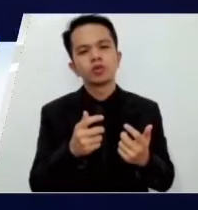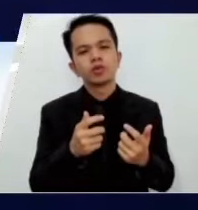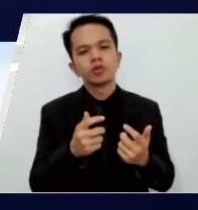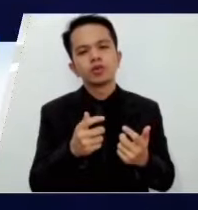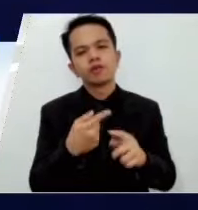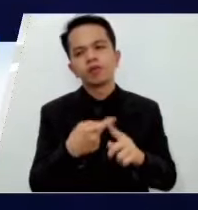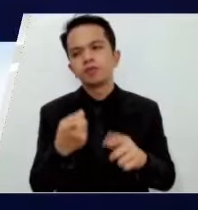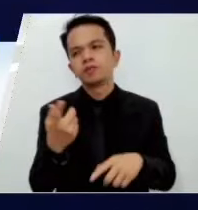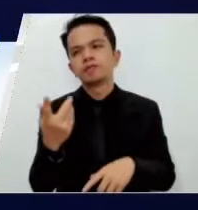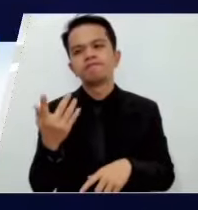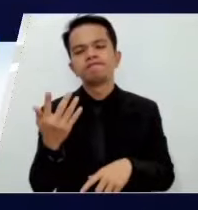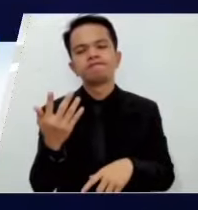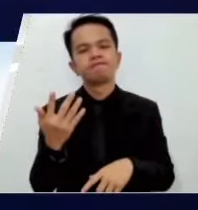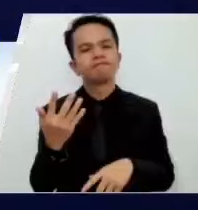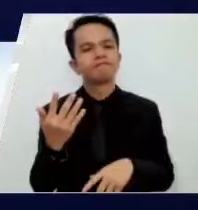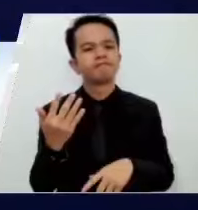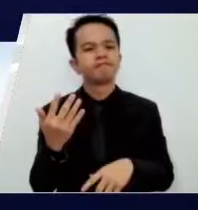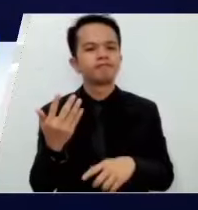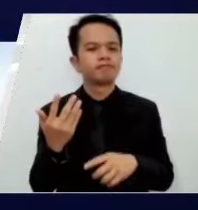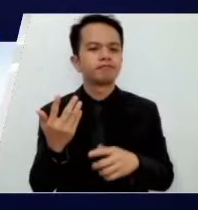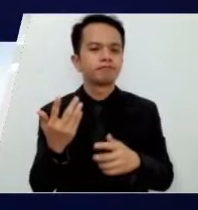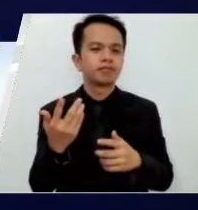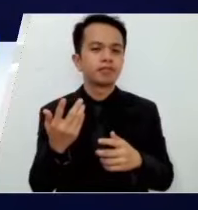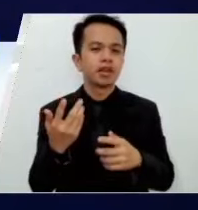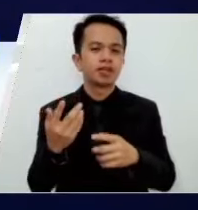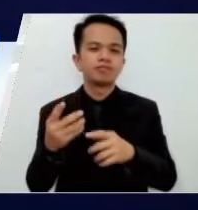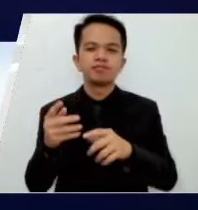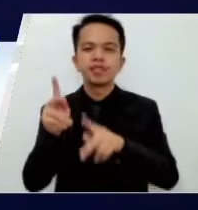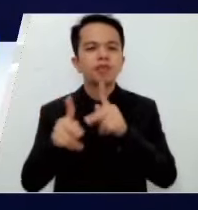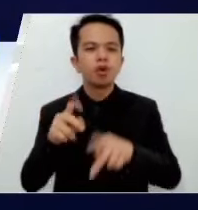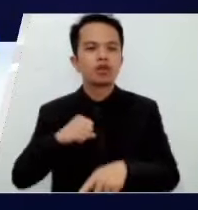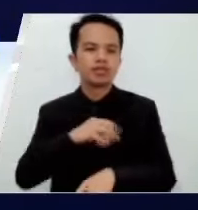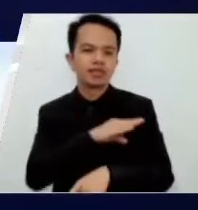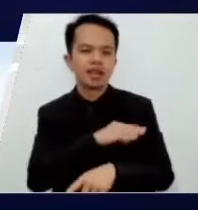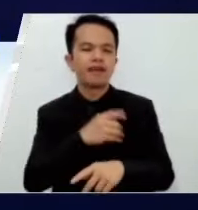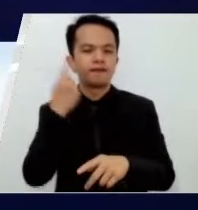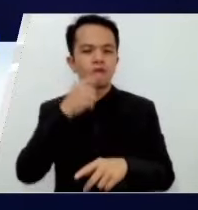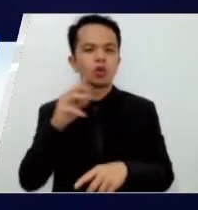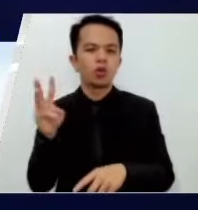ng ating mga uniformed personnel dito sa West Philippine Sea